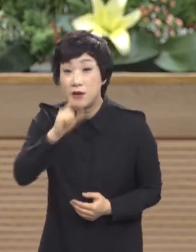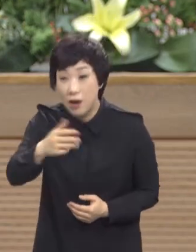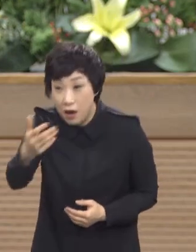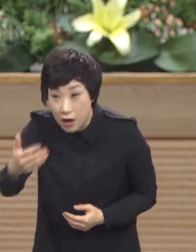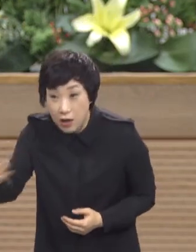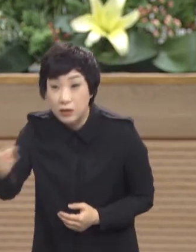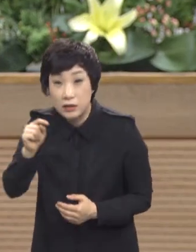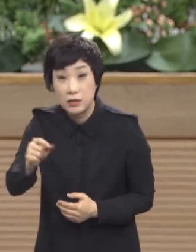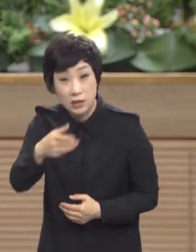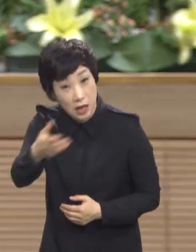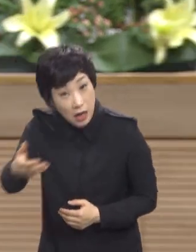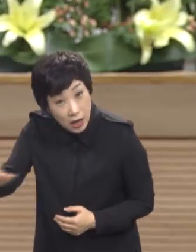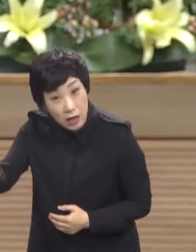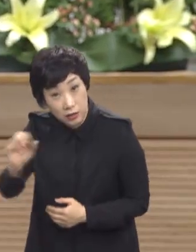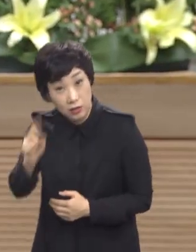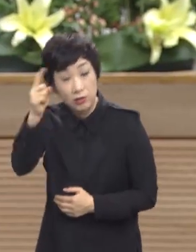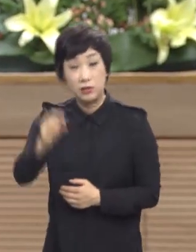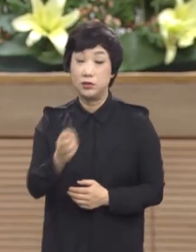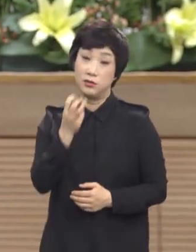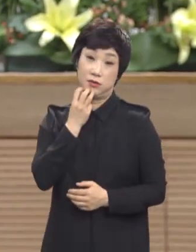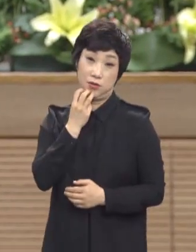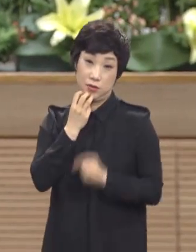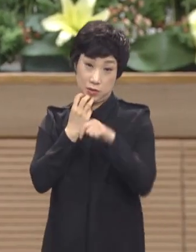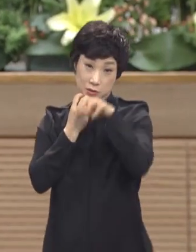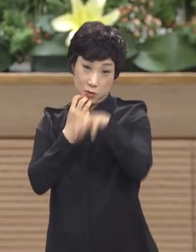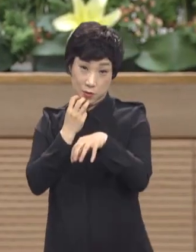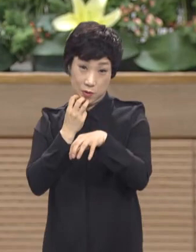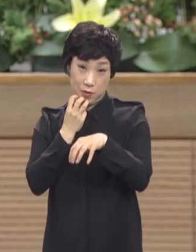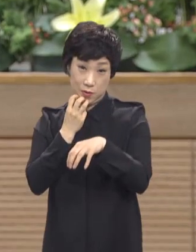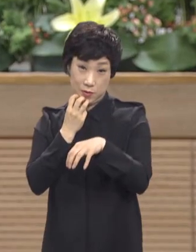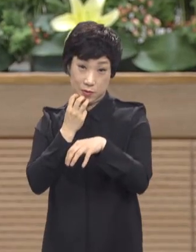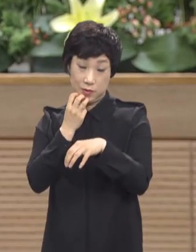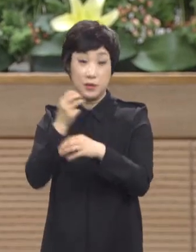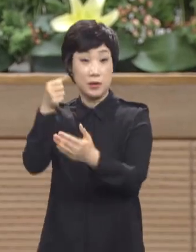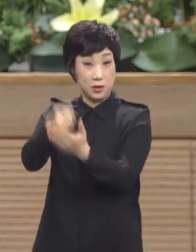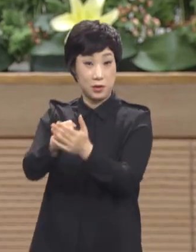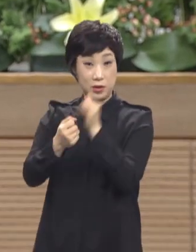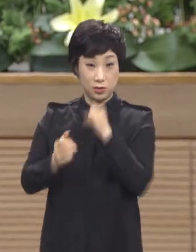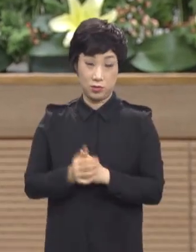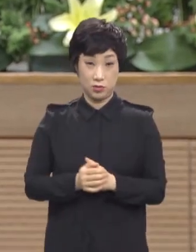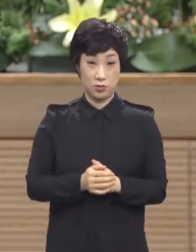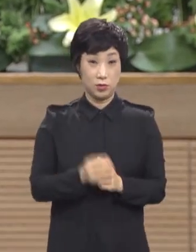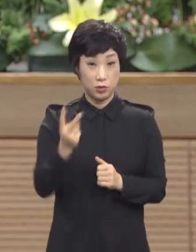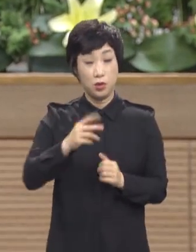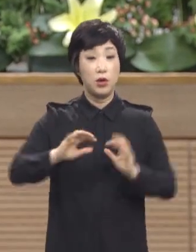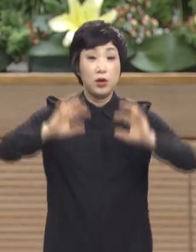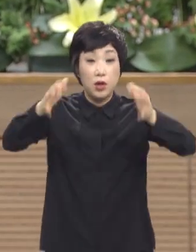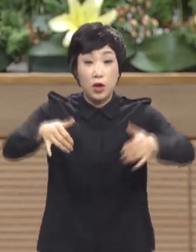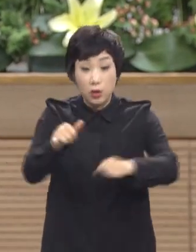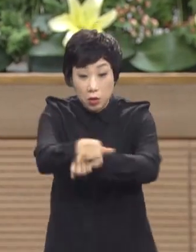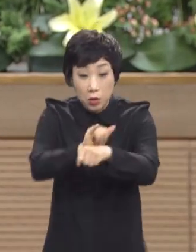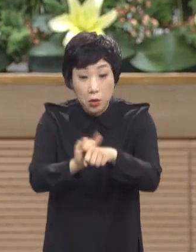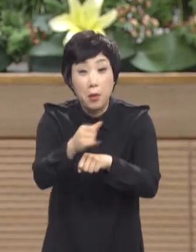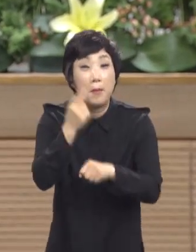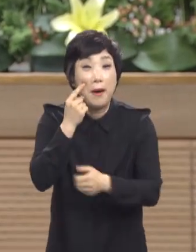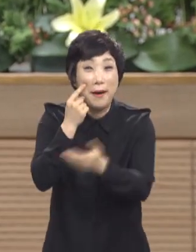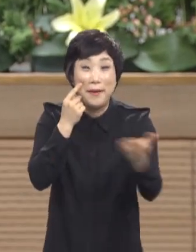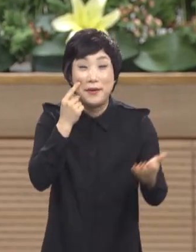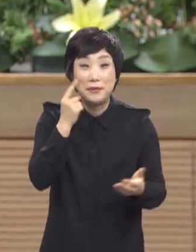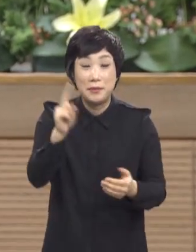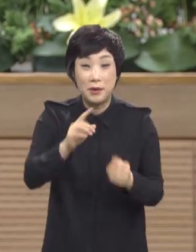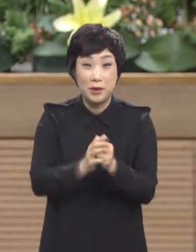때문에 이 수도 서울이 여기 잡혀 있는 것입니다. 전 세계를 다 가봐도